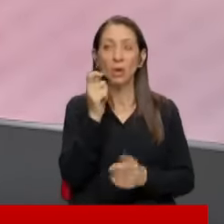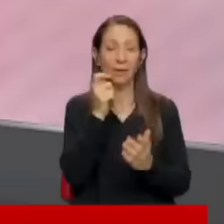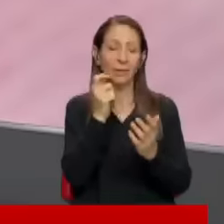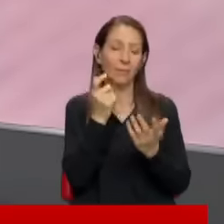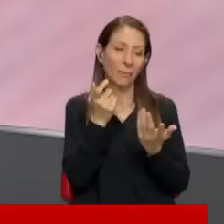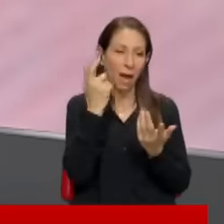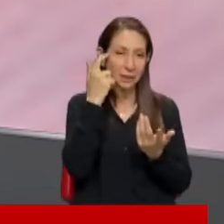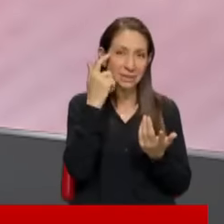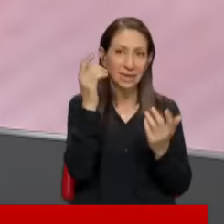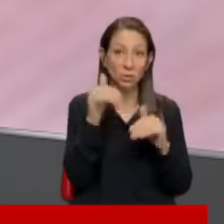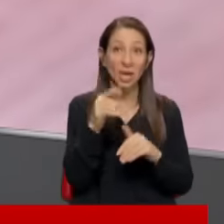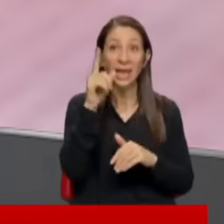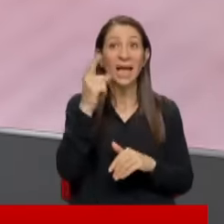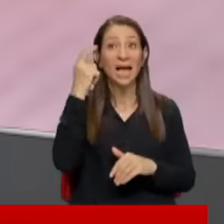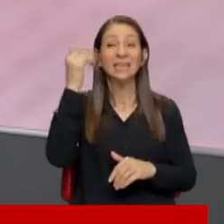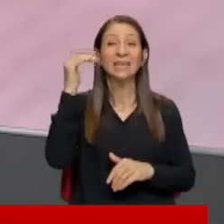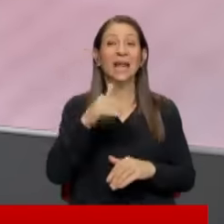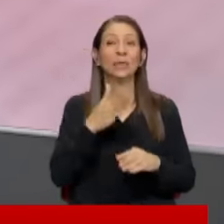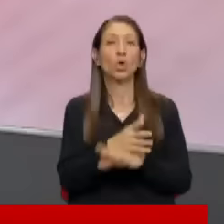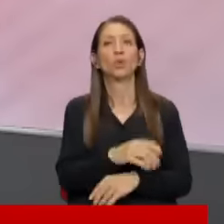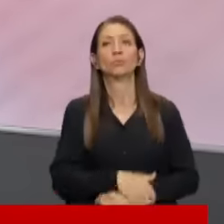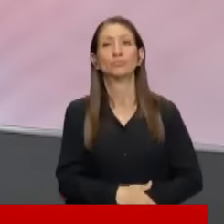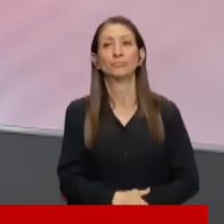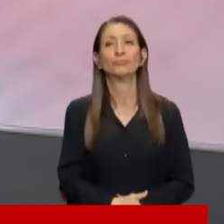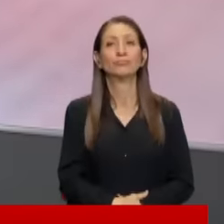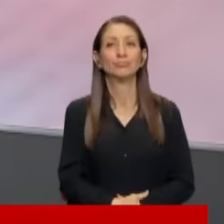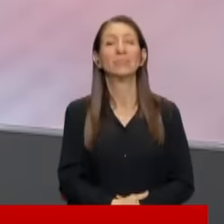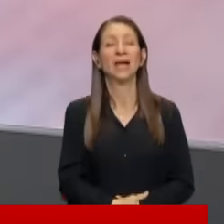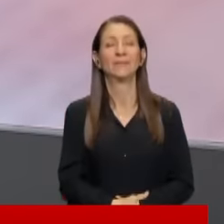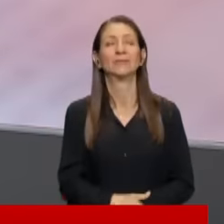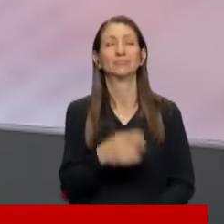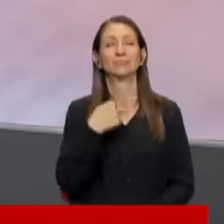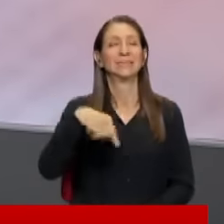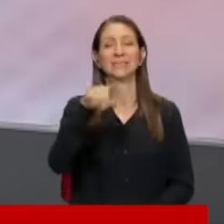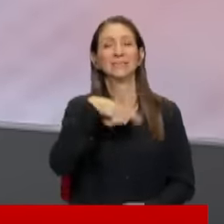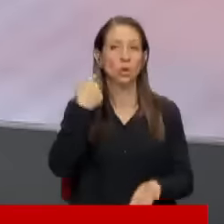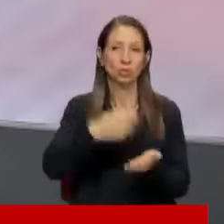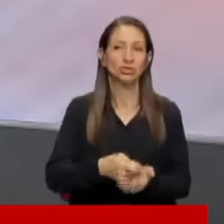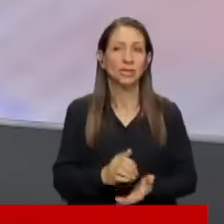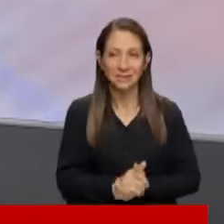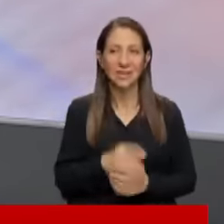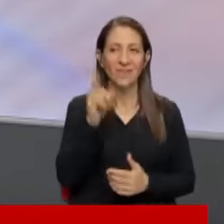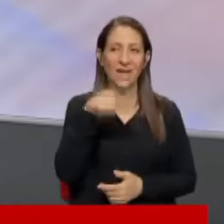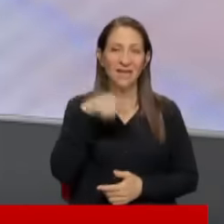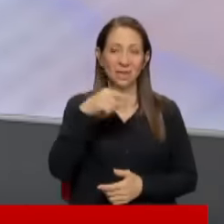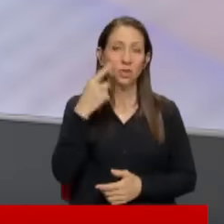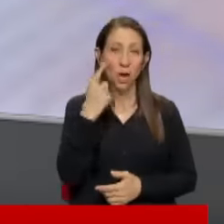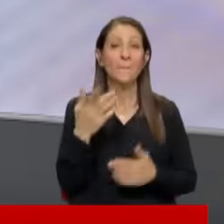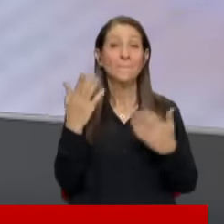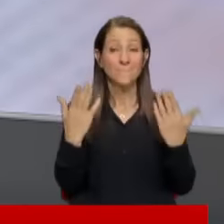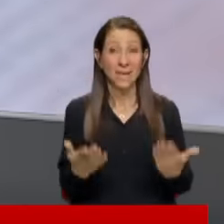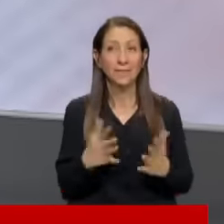geliyorsa aklınıza, ilk aklınıza gelen doğrudur. Evet, bizler ödeyeceğiz vergilerle. Peki